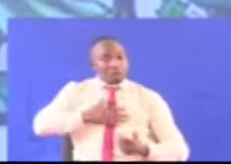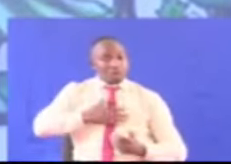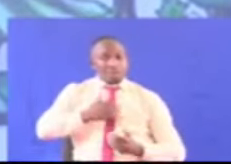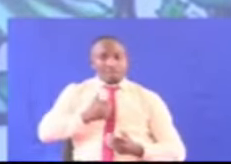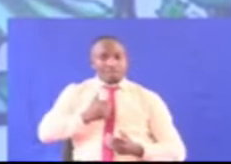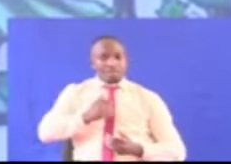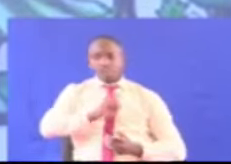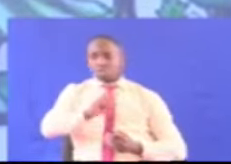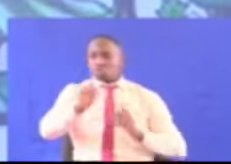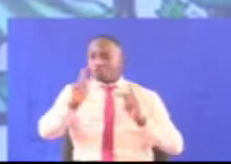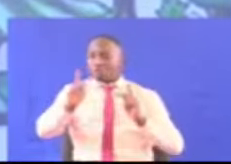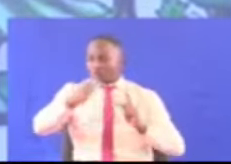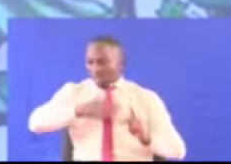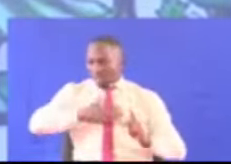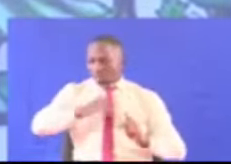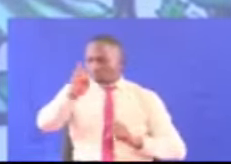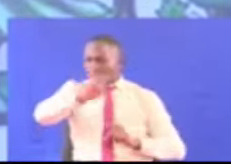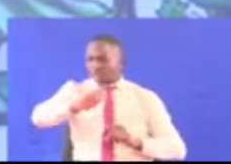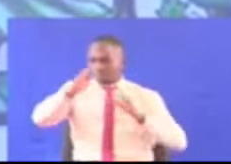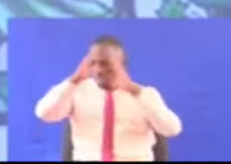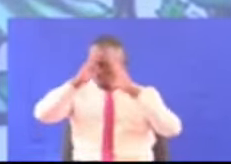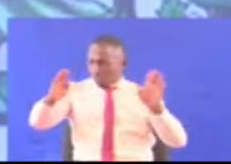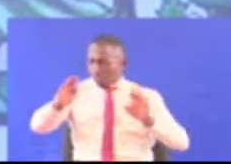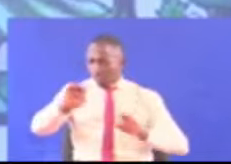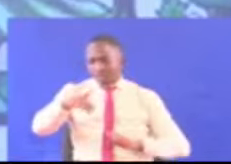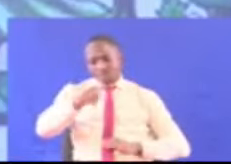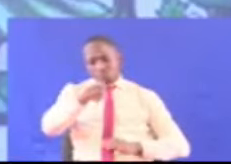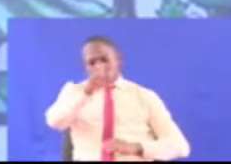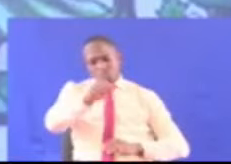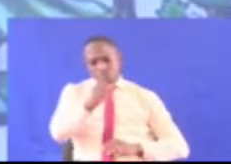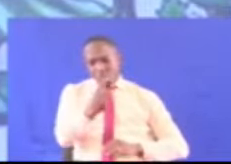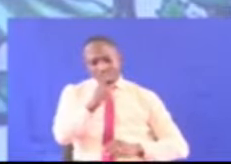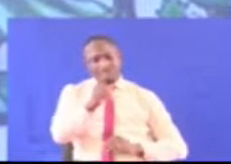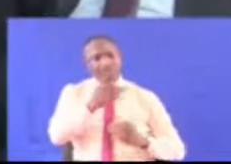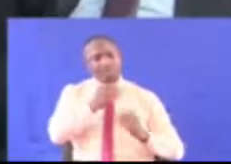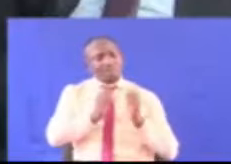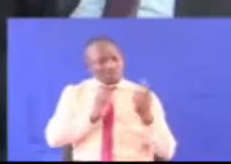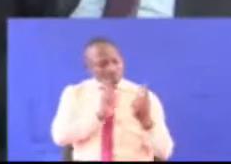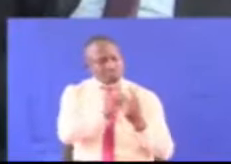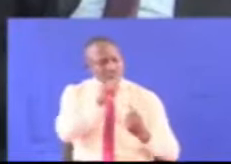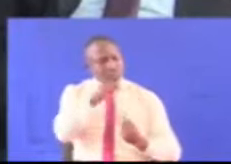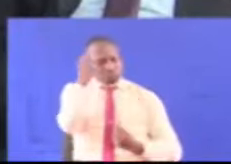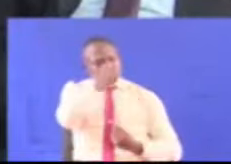yangu kumtafuta adui, lakini huyu mmoja natamani nionane naye.